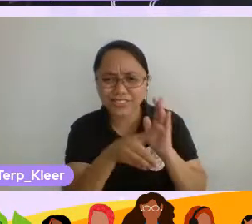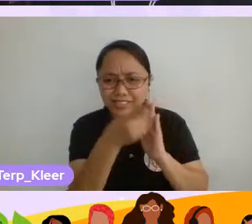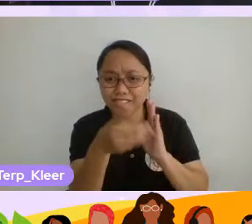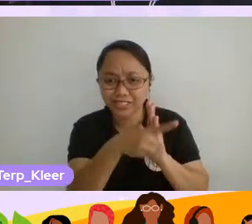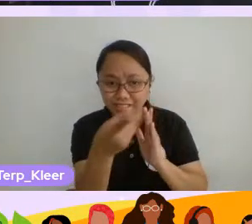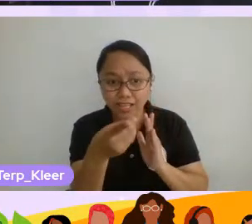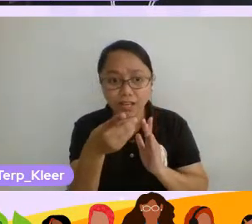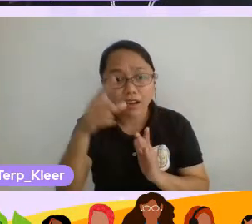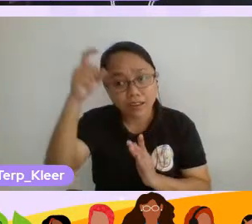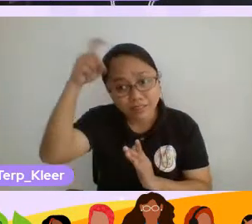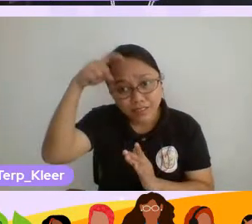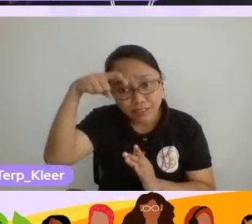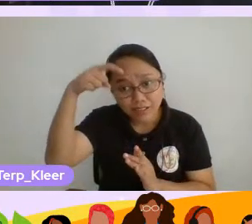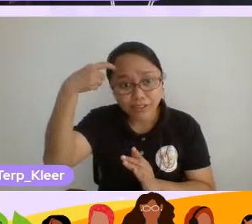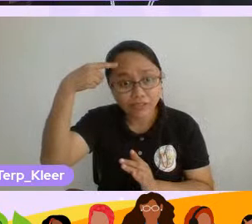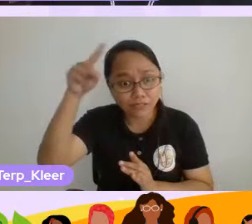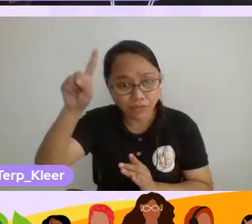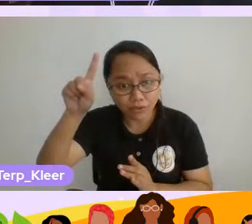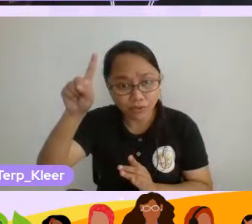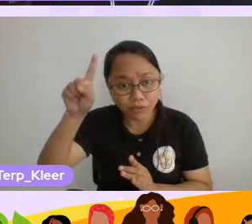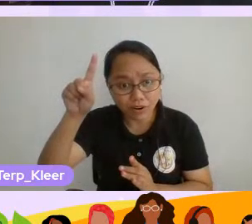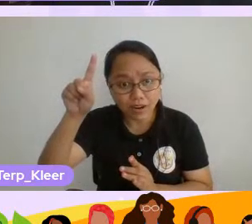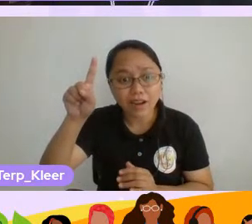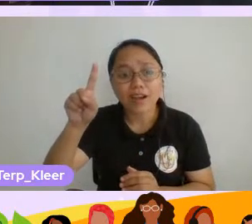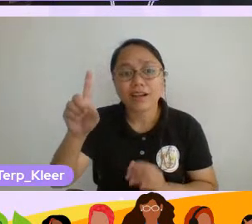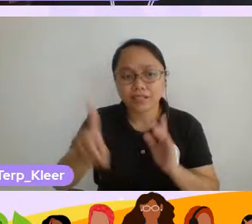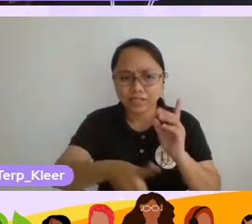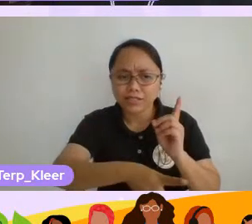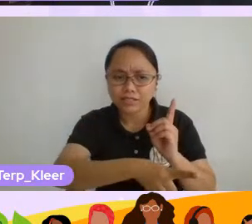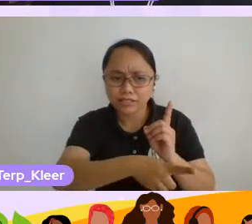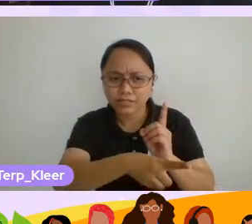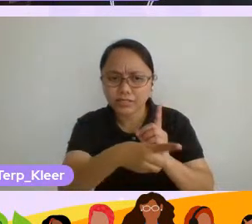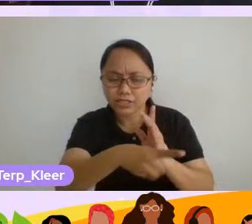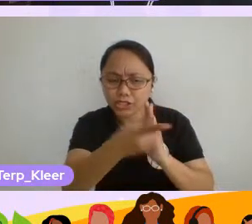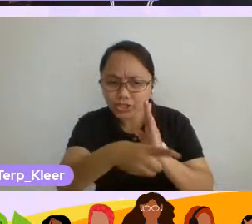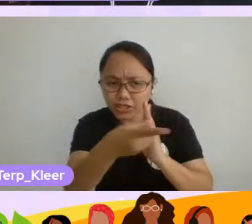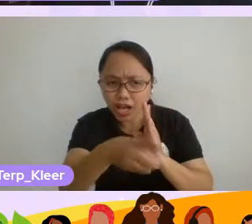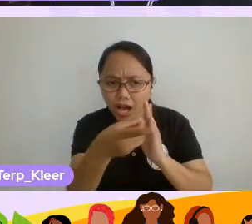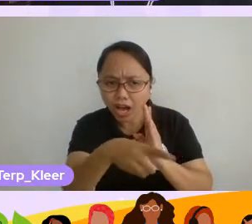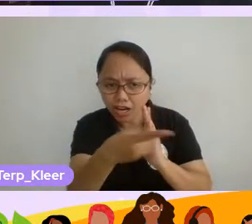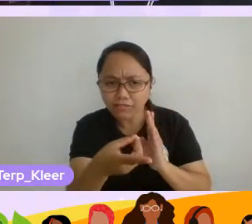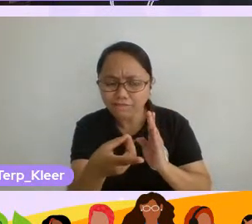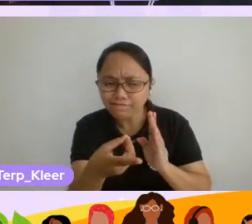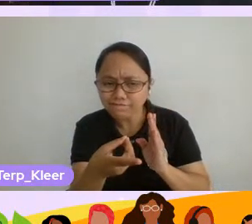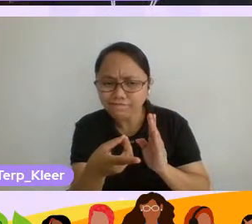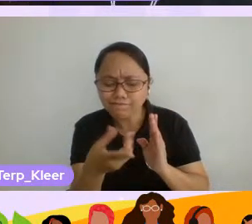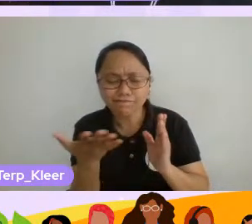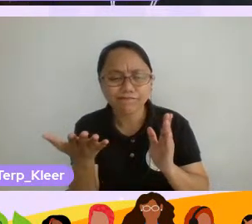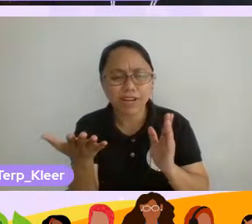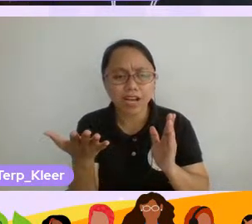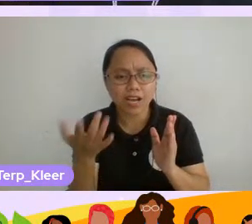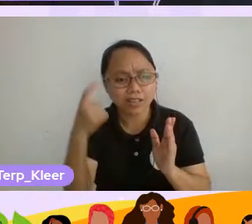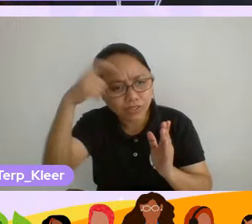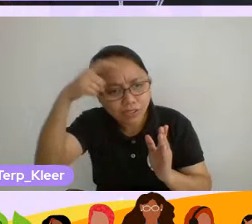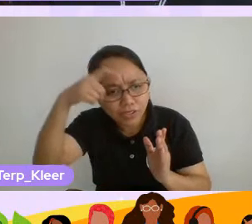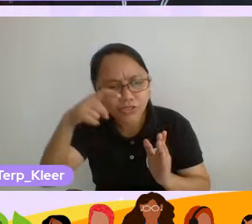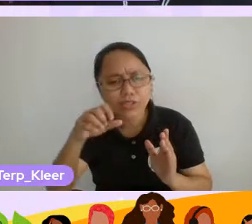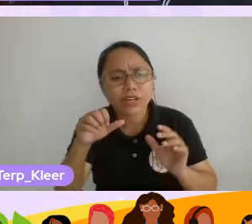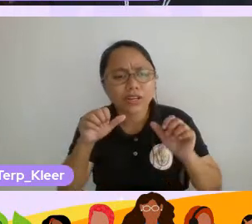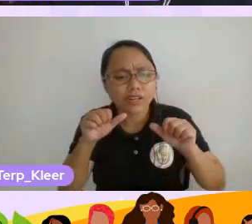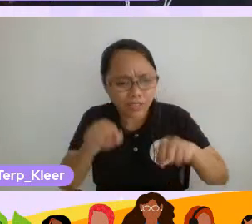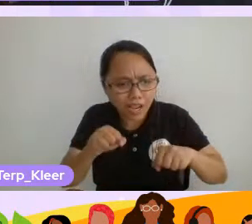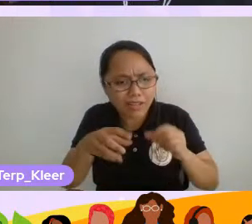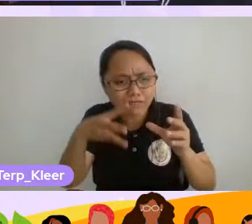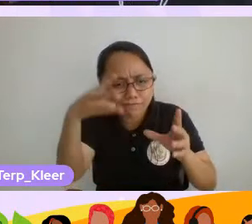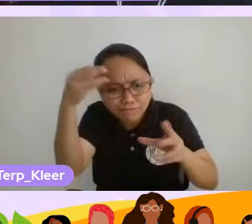natin sa digital mga digital aspects po. So pwede po nating i-avail ito, at katulad po na sinabi ko, libre